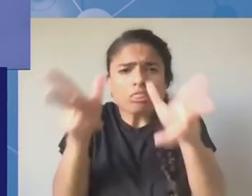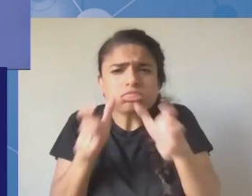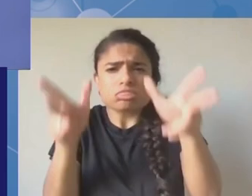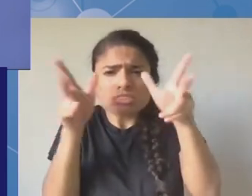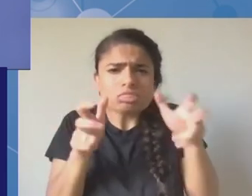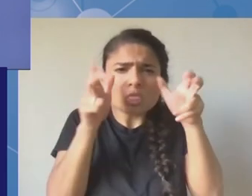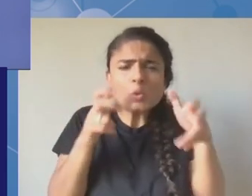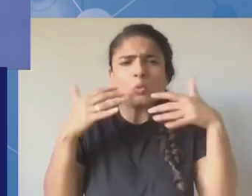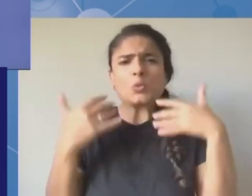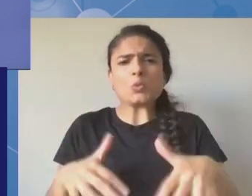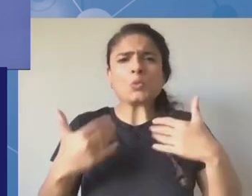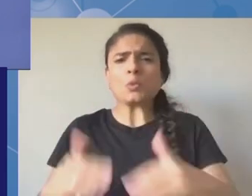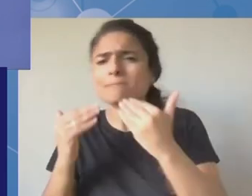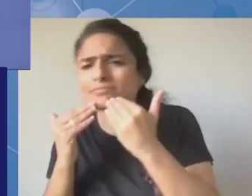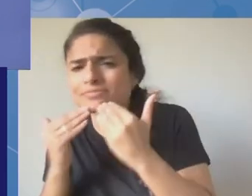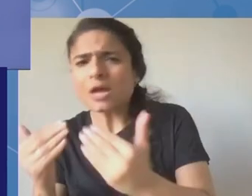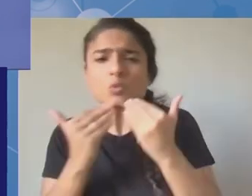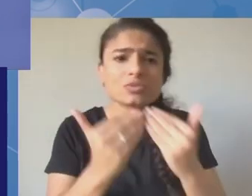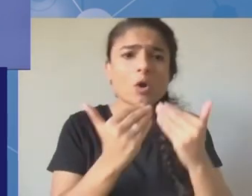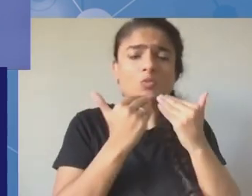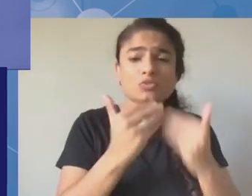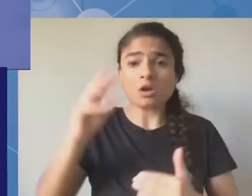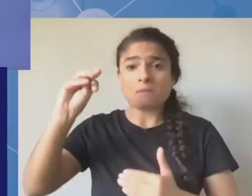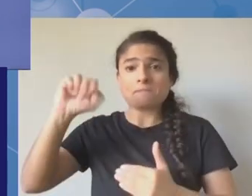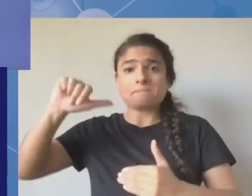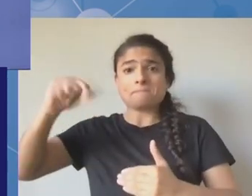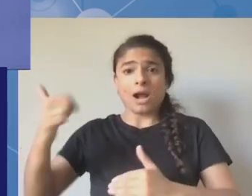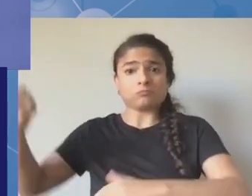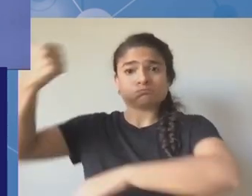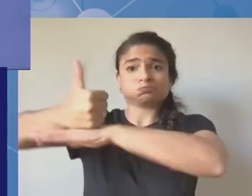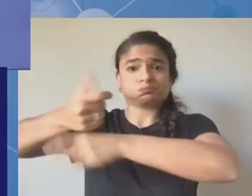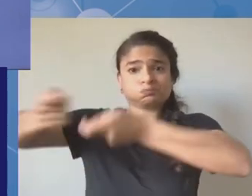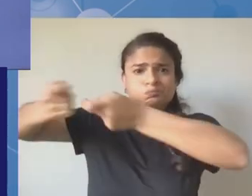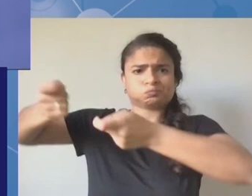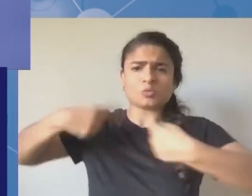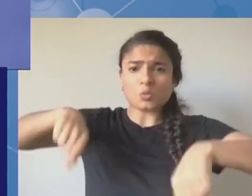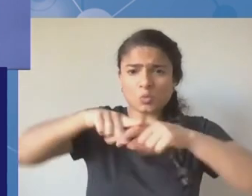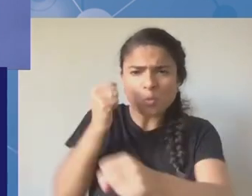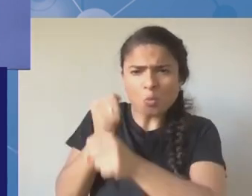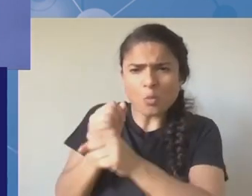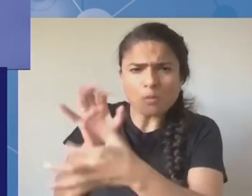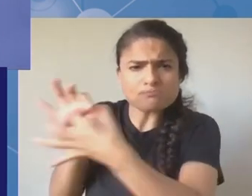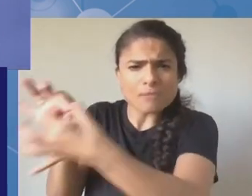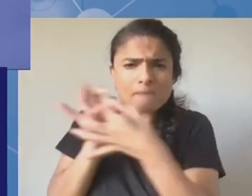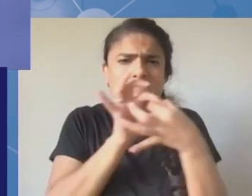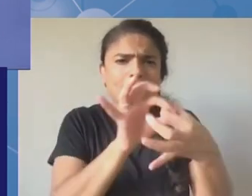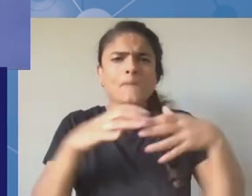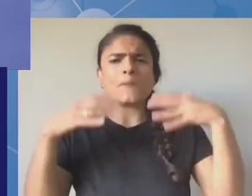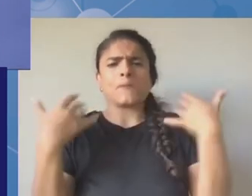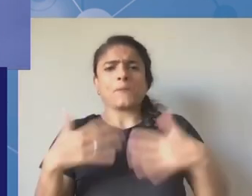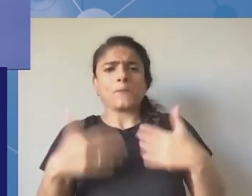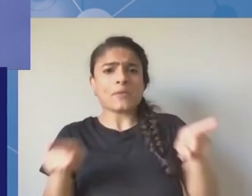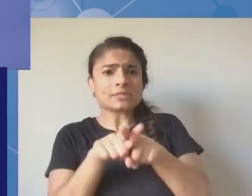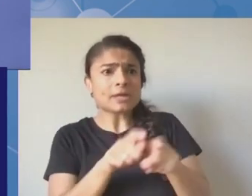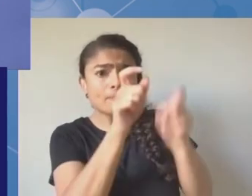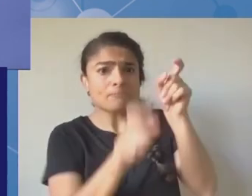الإنترنت أونلاين، أولئك الذين استيقظوا باكرا أو الذين سهروا طويلا أو الذين هم في